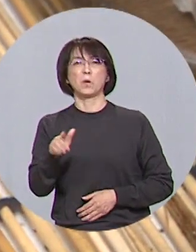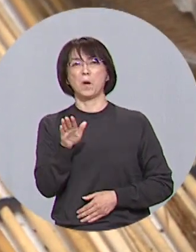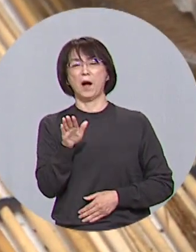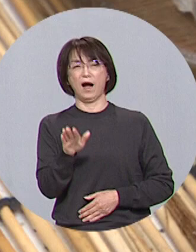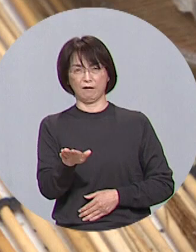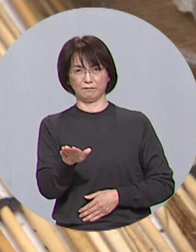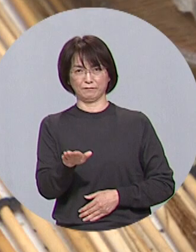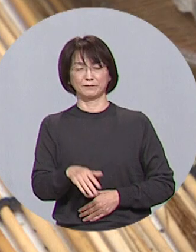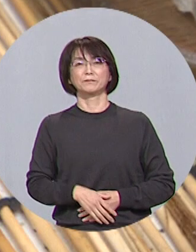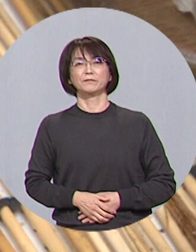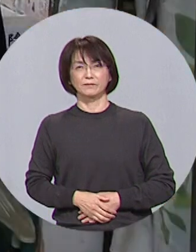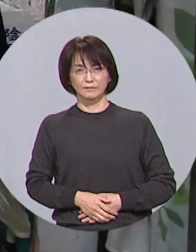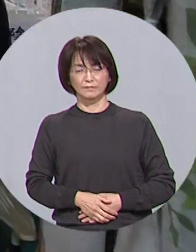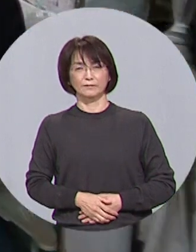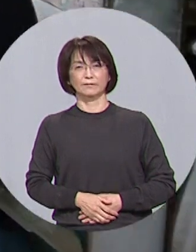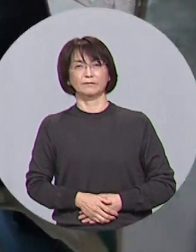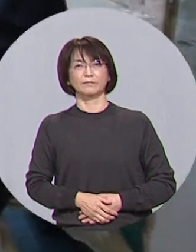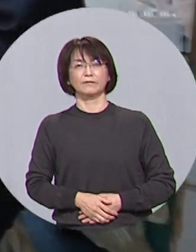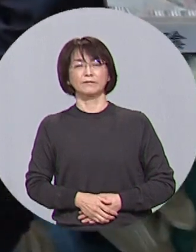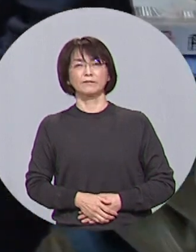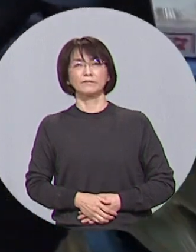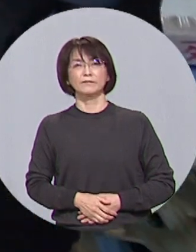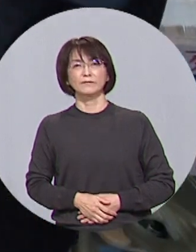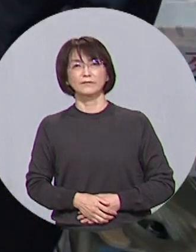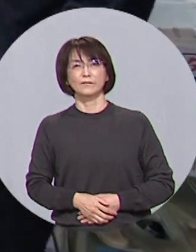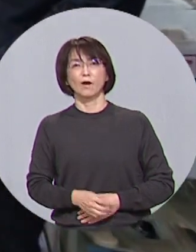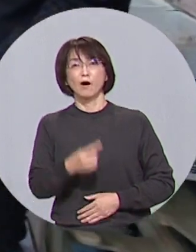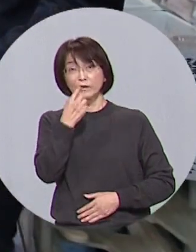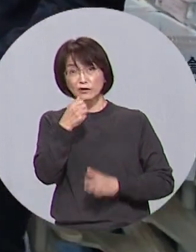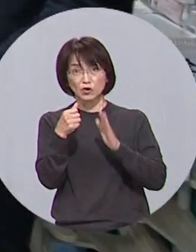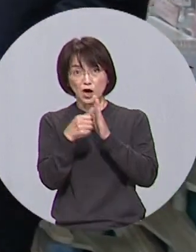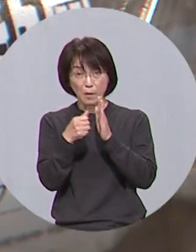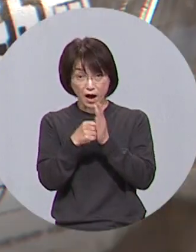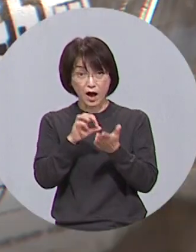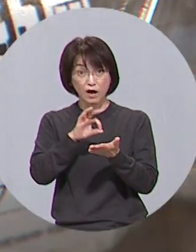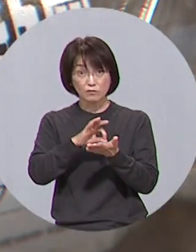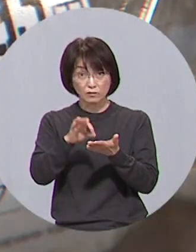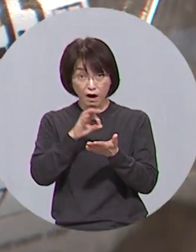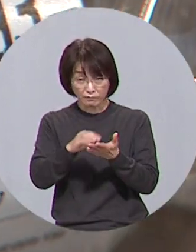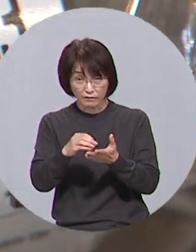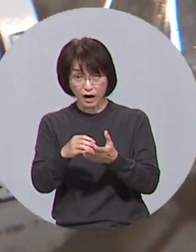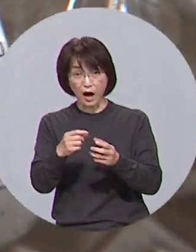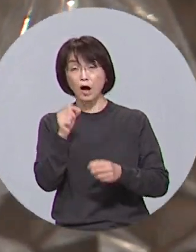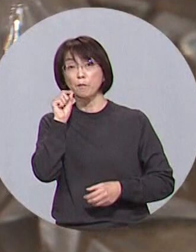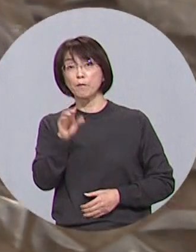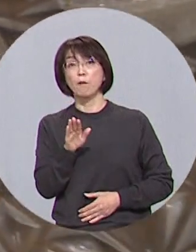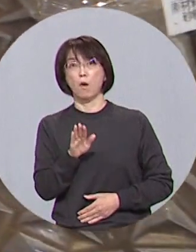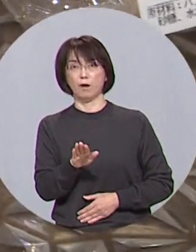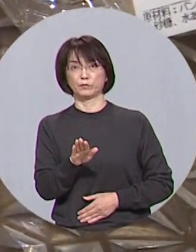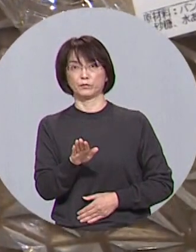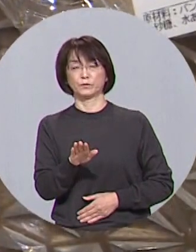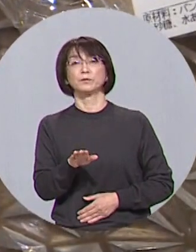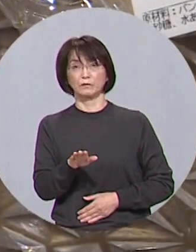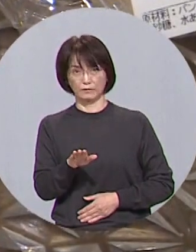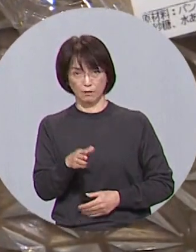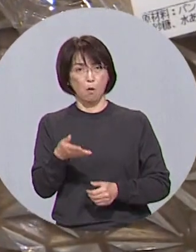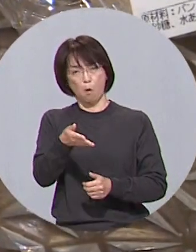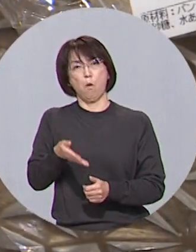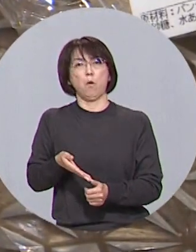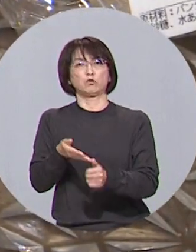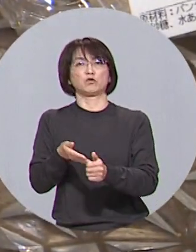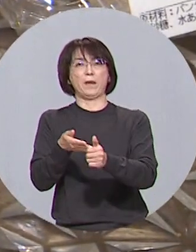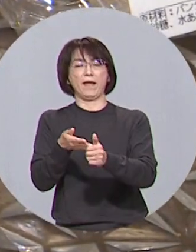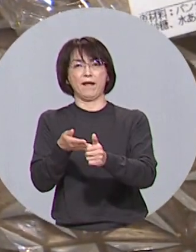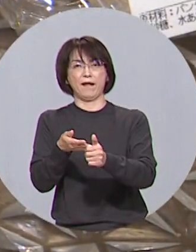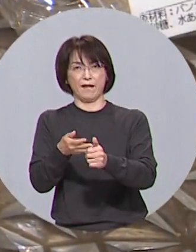みたいになってますけど、 草ビッキーナポリパン、ね、 はい、花輪クリームパンもあります。 わ、 ちょっとこれも見てください。 これです、 これもちょっとおすすめなんですよ。 超 お